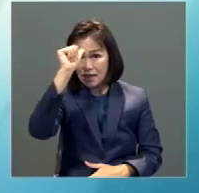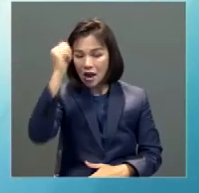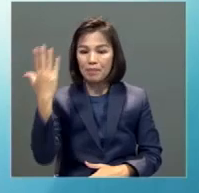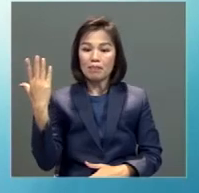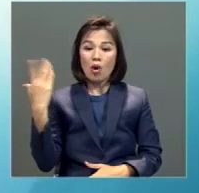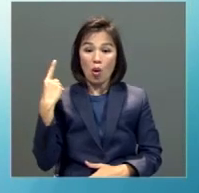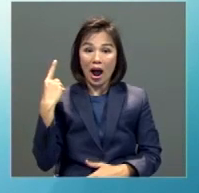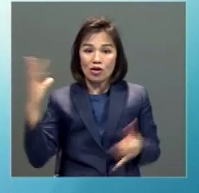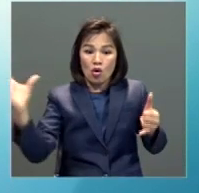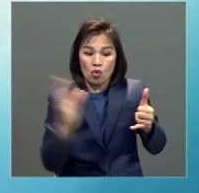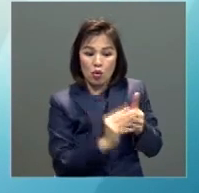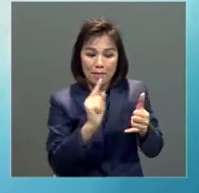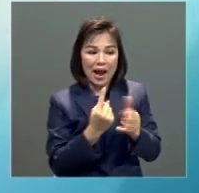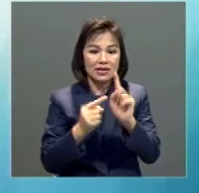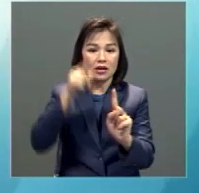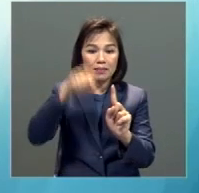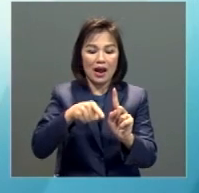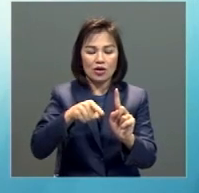นะครับก็ในเอเชียของเราก็มีอินเดียที่เพิ่มเมื่อวานนี้พันกับ60